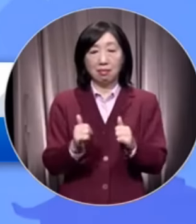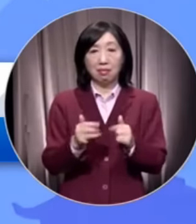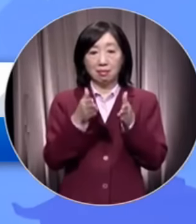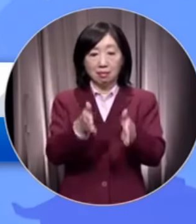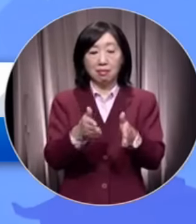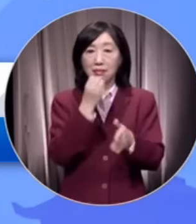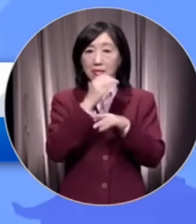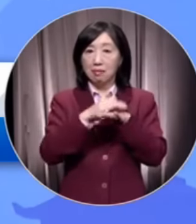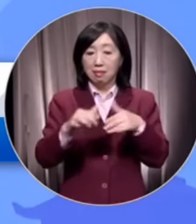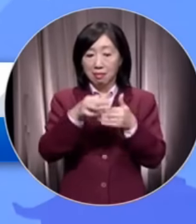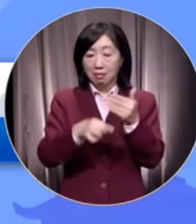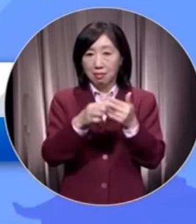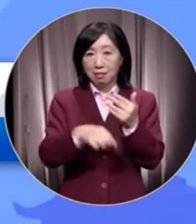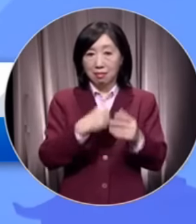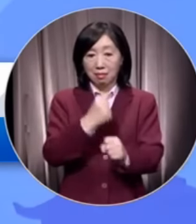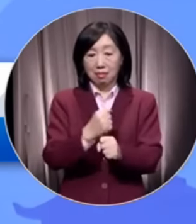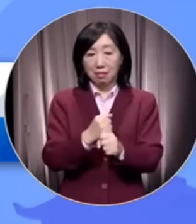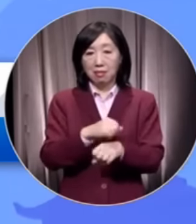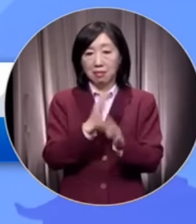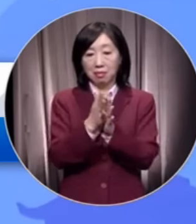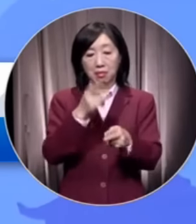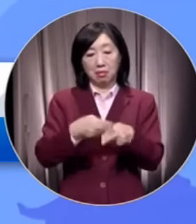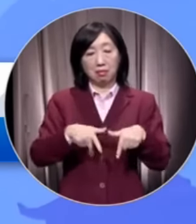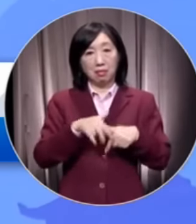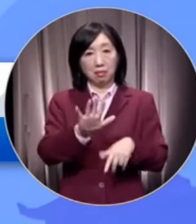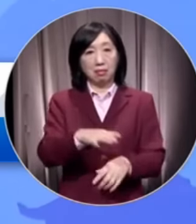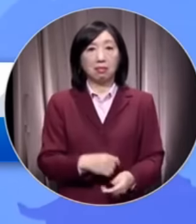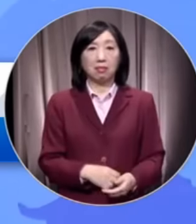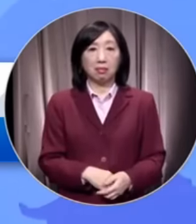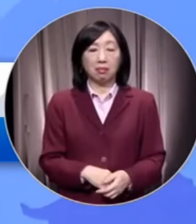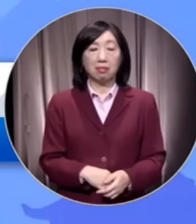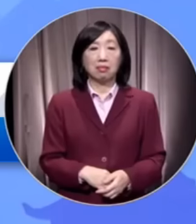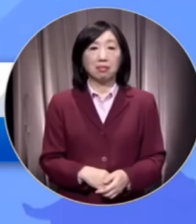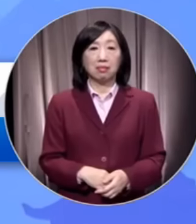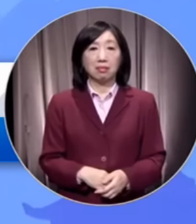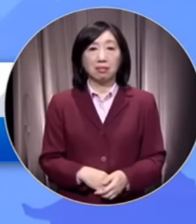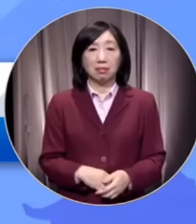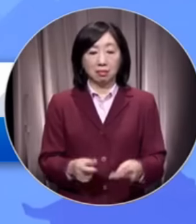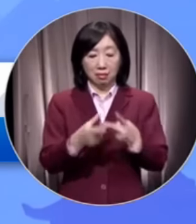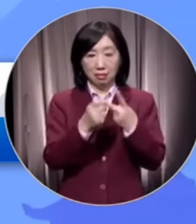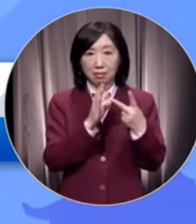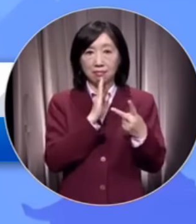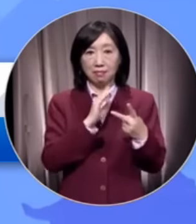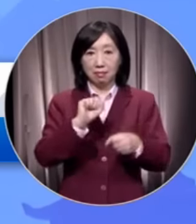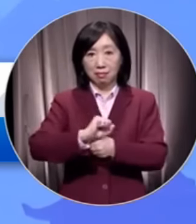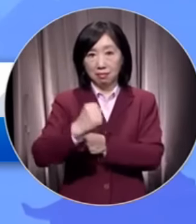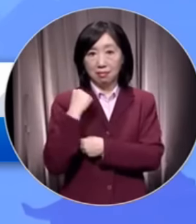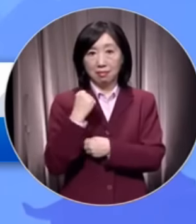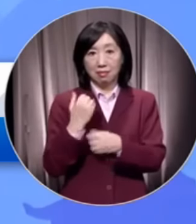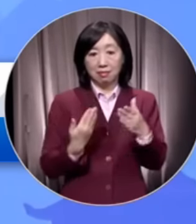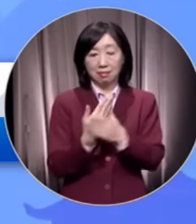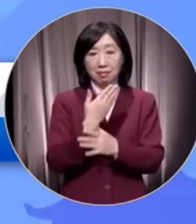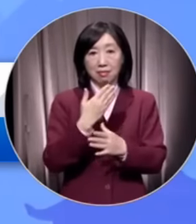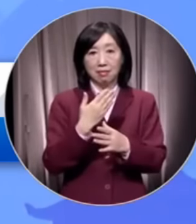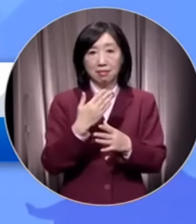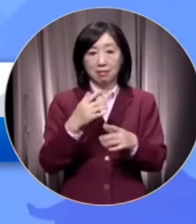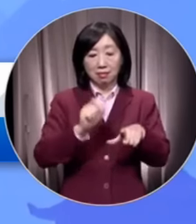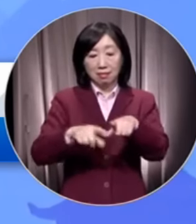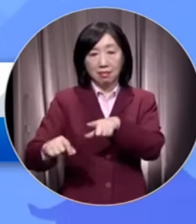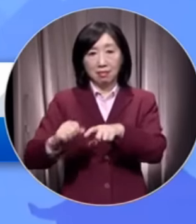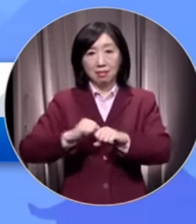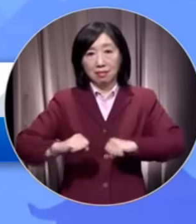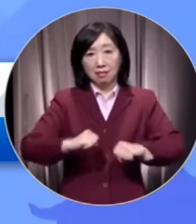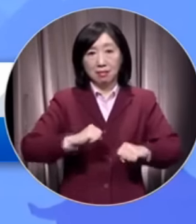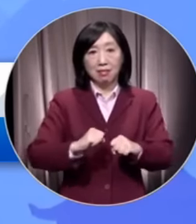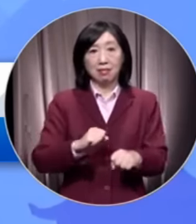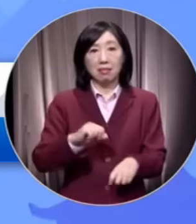维护食安制度跟执行的信心，这是最重要的一件事。第二，我们要加强产业的竞争力，绝不能牺